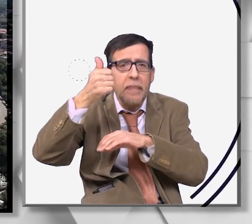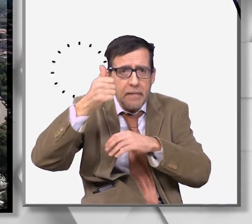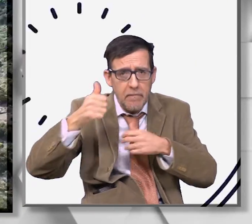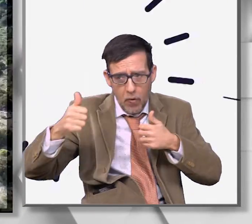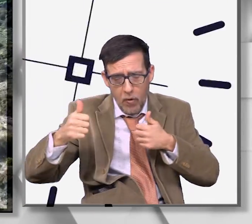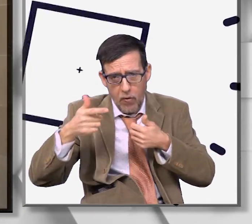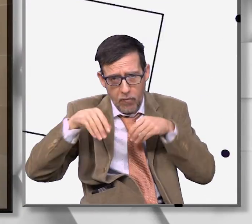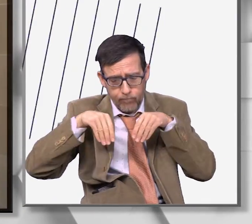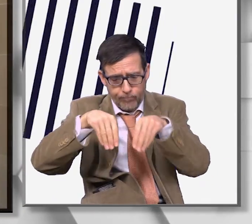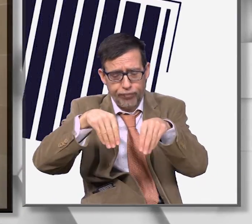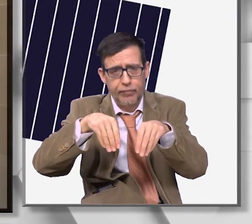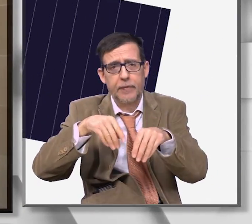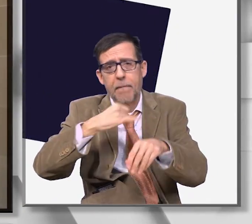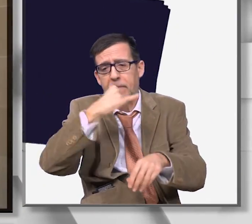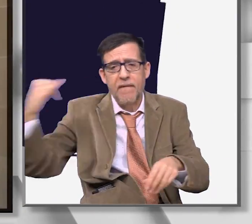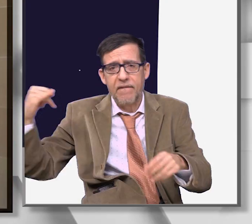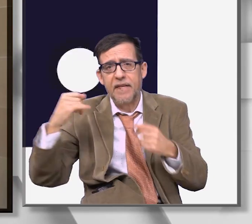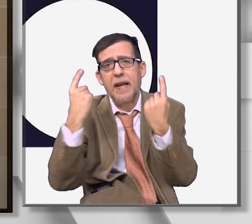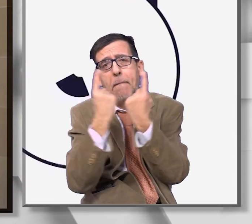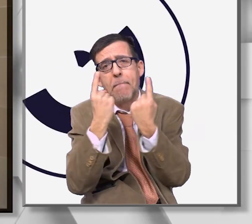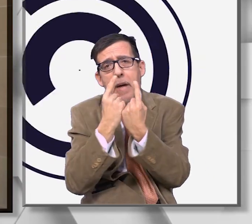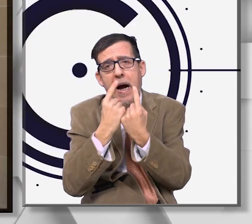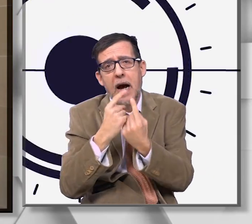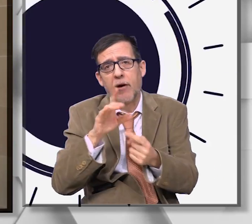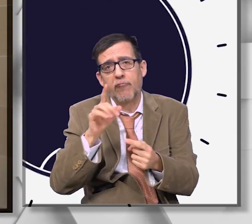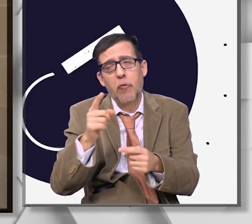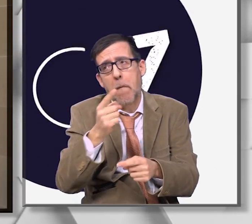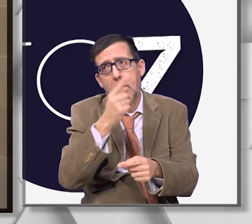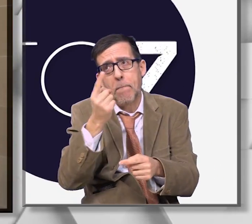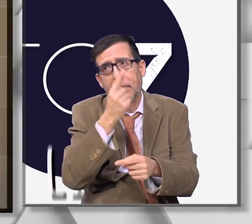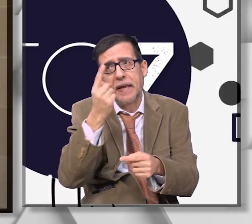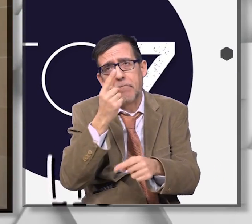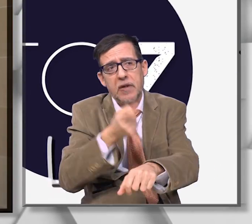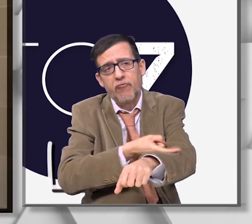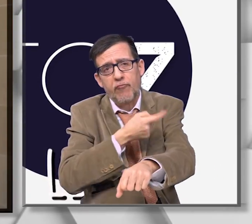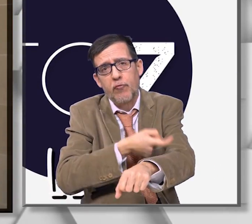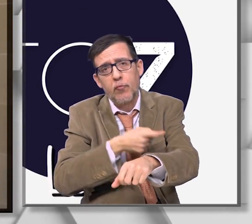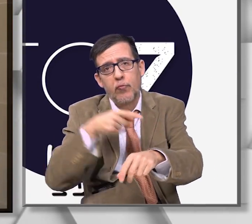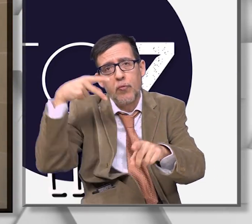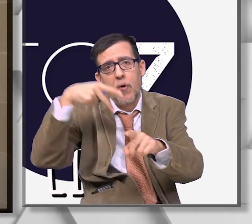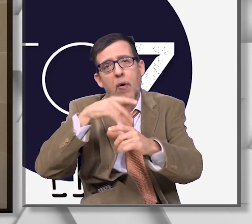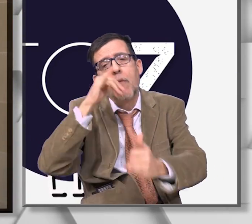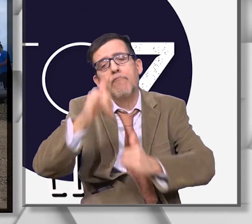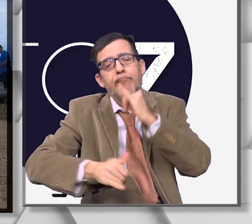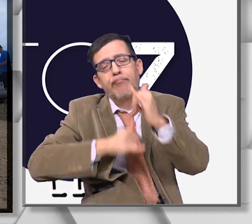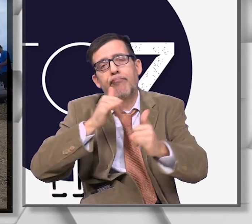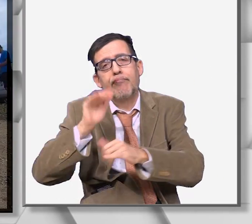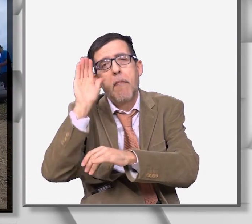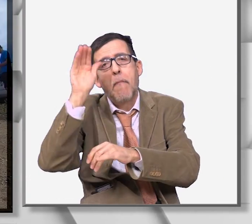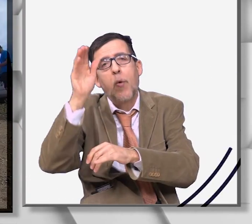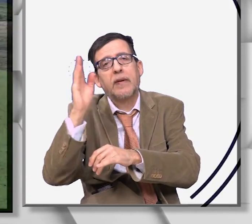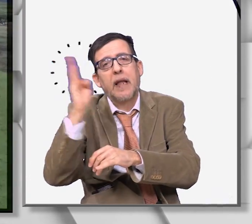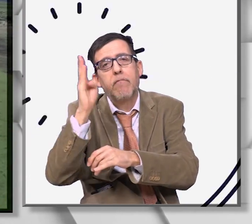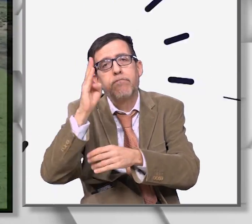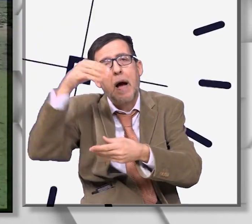secondo evento sarà fine maggio i primi di giugno che una corsa in mountain bike e sempre in montagna che parte dal cuore